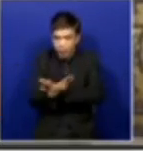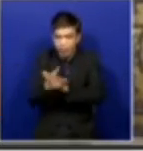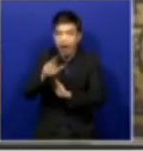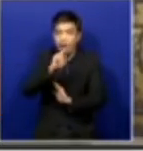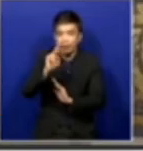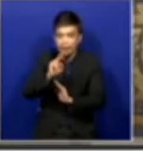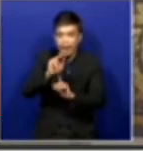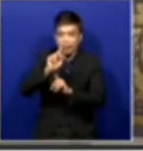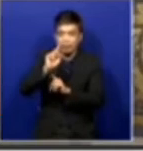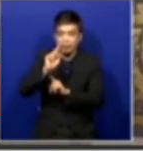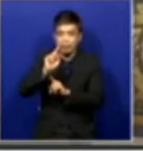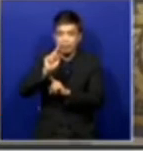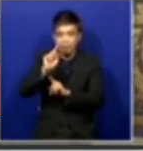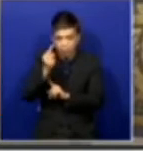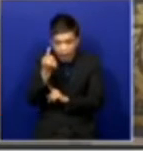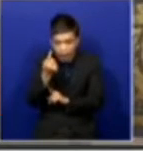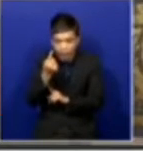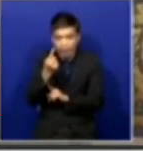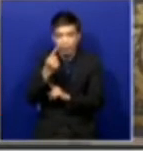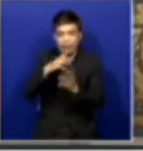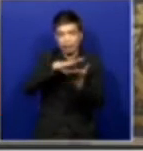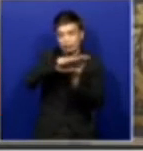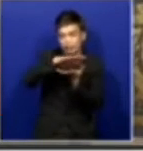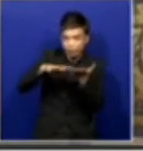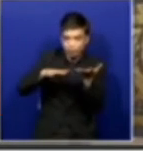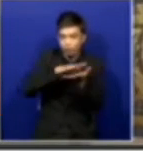มันก็น่าจะเป็นการซับซ้อนนะครับ